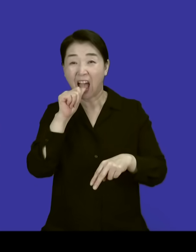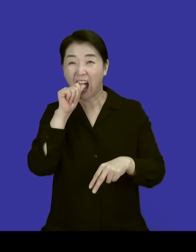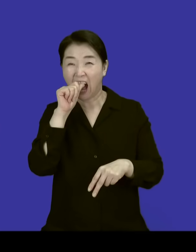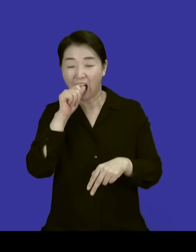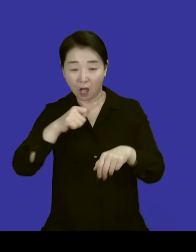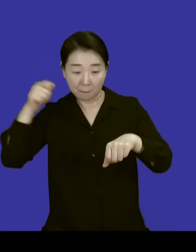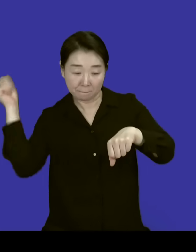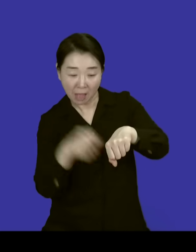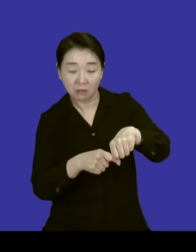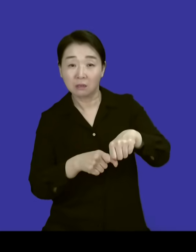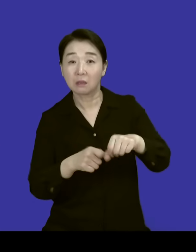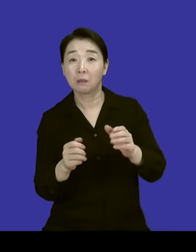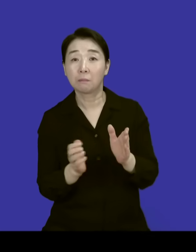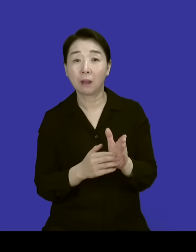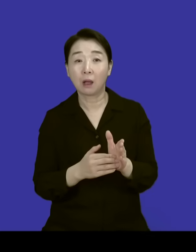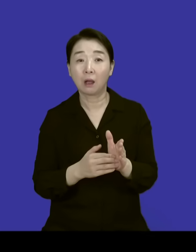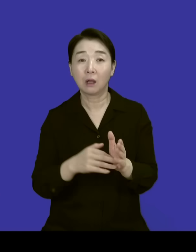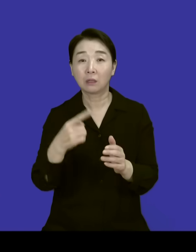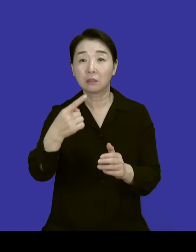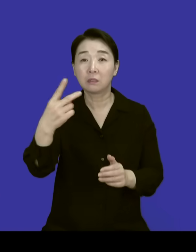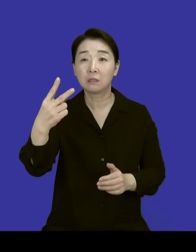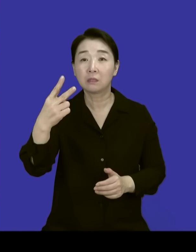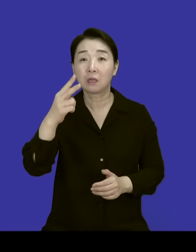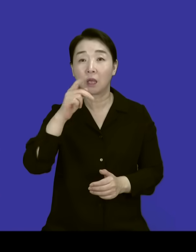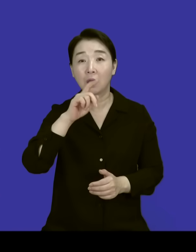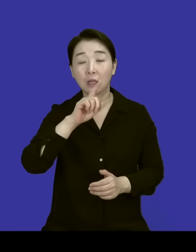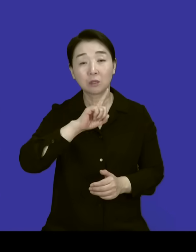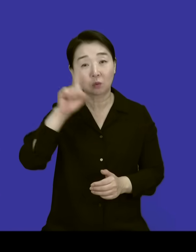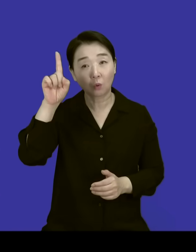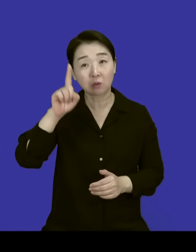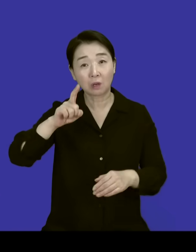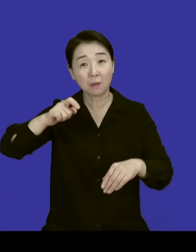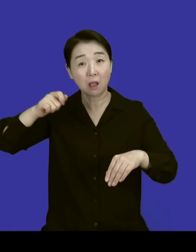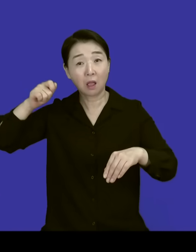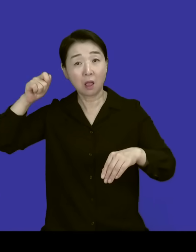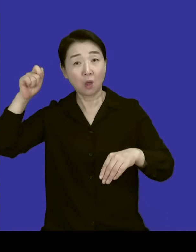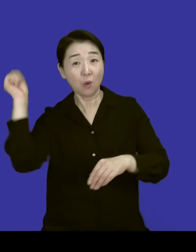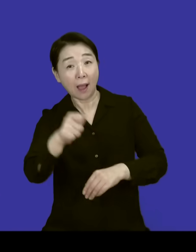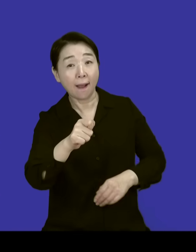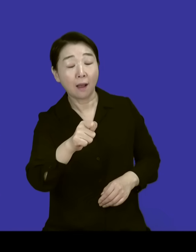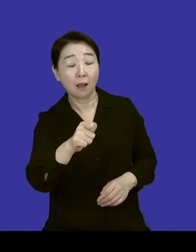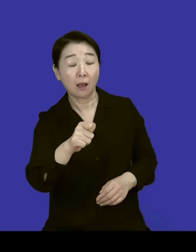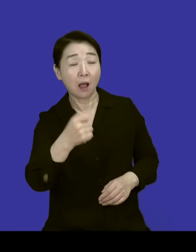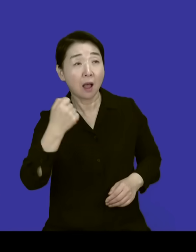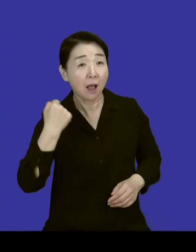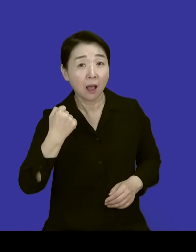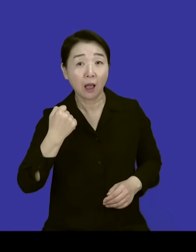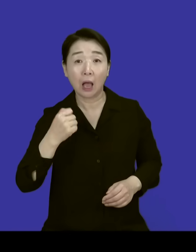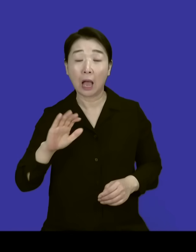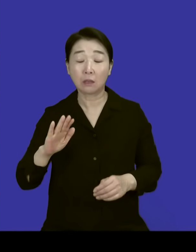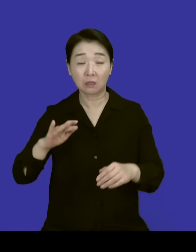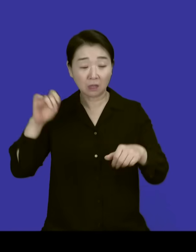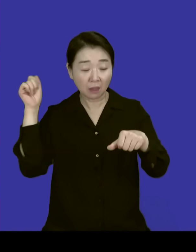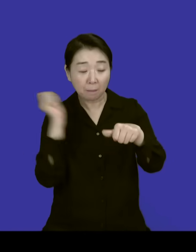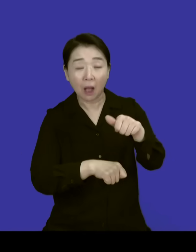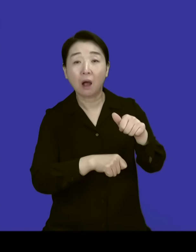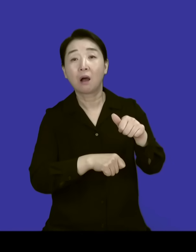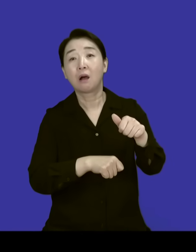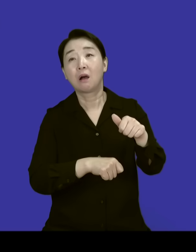112로 걸고 바로 걸어. 112에다가 신고를 한 적이 있어요. 망치를 휘두르시기만 한 거야? 아니면 진짜 맞은 아니, 거야? 진짜로 맞았지. 맞았어요? 혈관이 막 다 터지고 그랬으니까. 아 진짜.